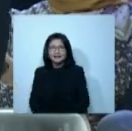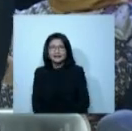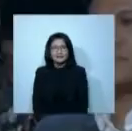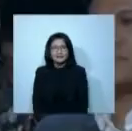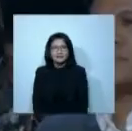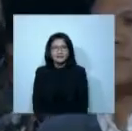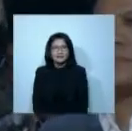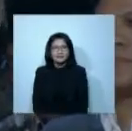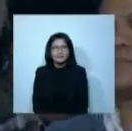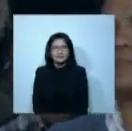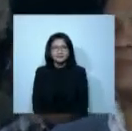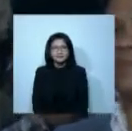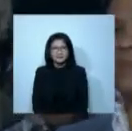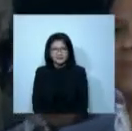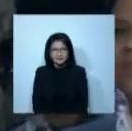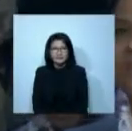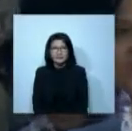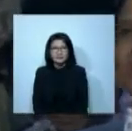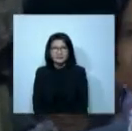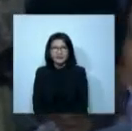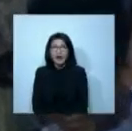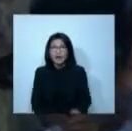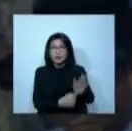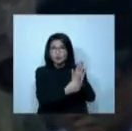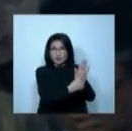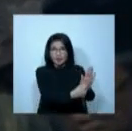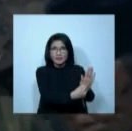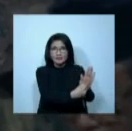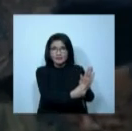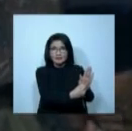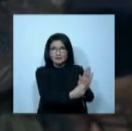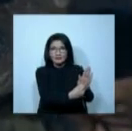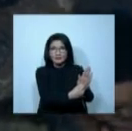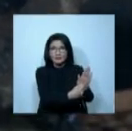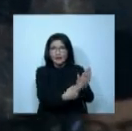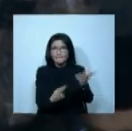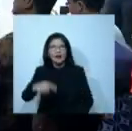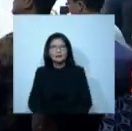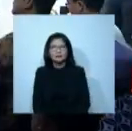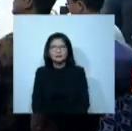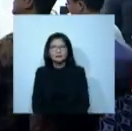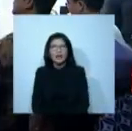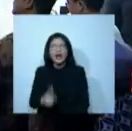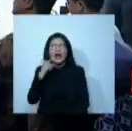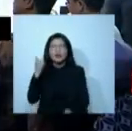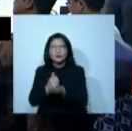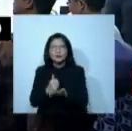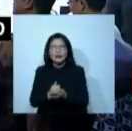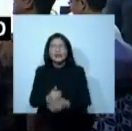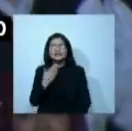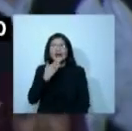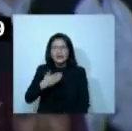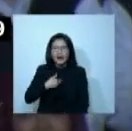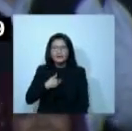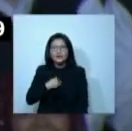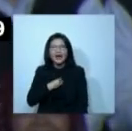yang optimis biasanya pendekatannya dari kalangan-kalangan mahasiswa. Mereka Gen Z dan milenial dari mahasiswa pasti mereka akan melihat sisi substantif